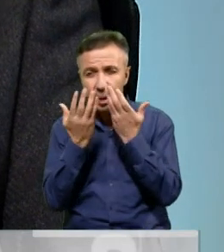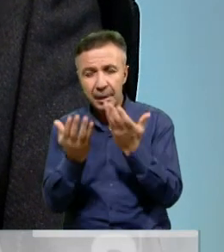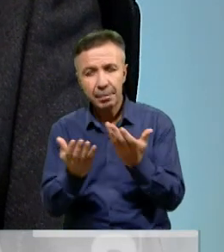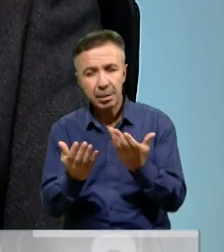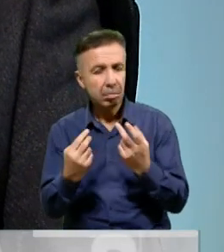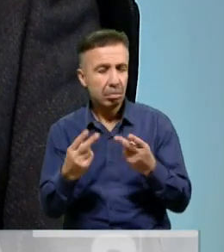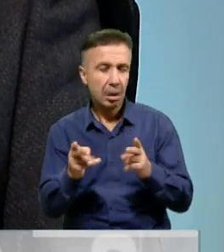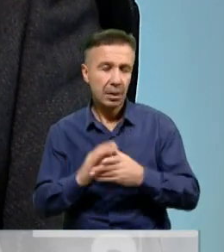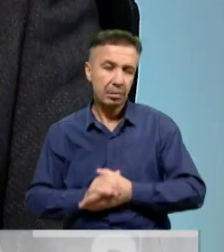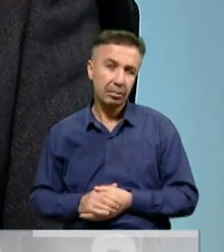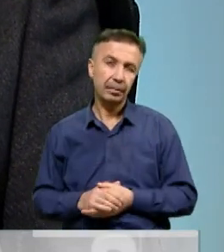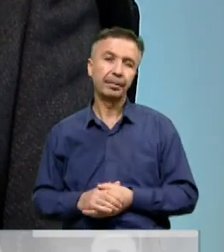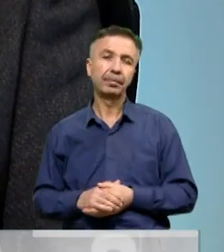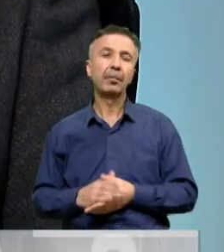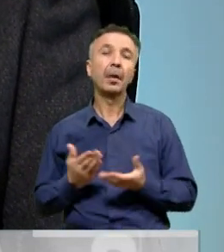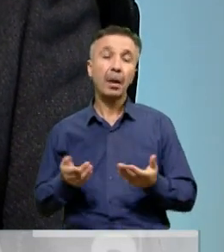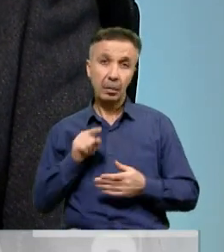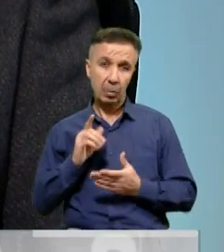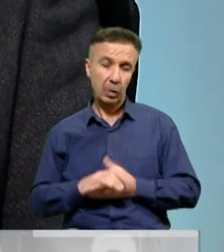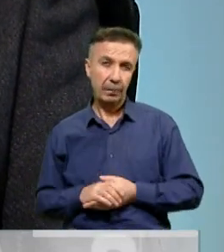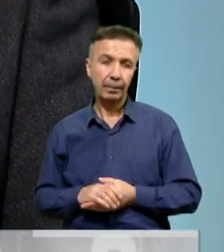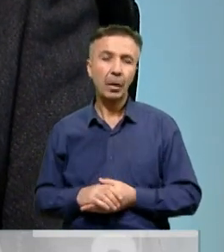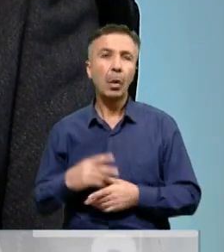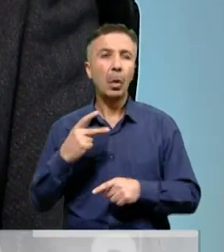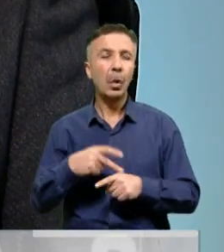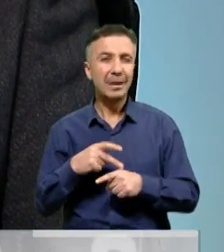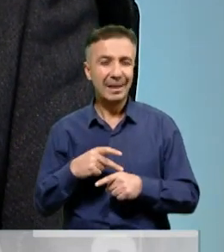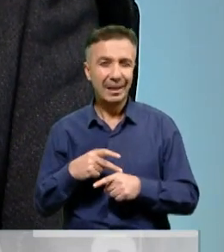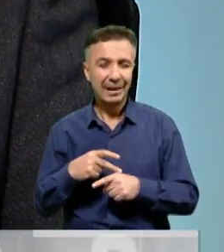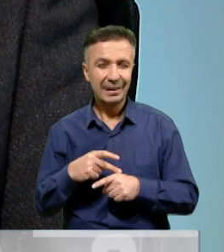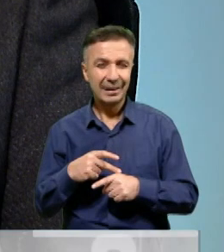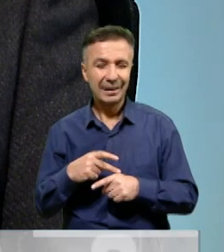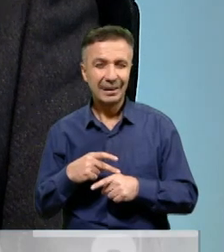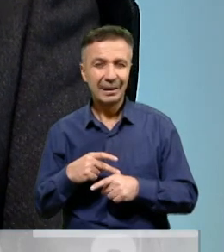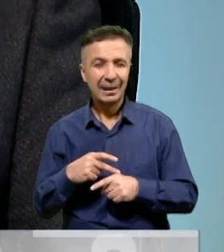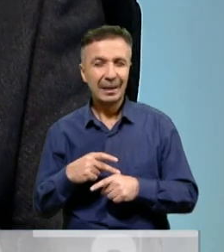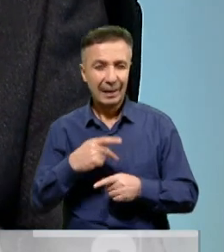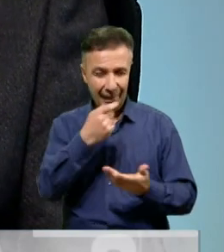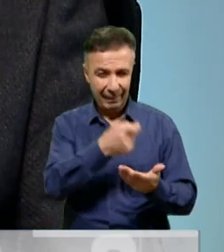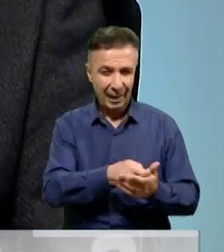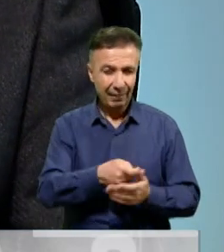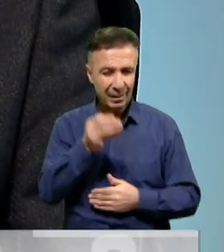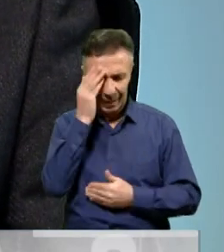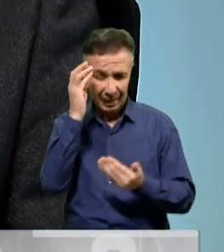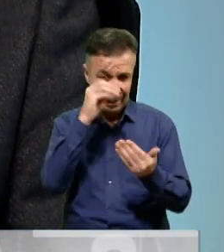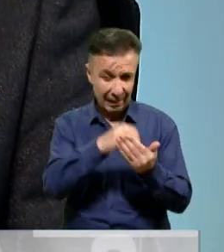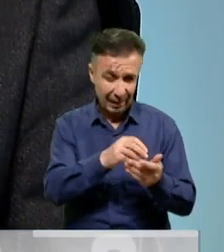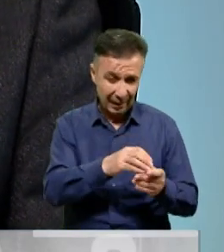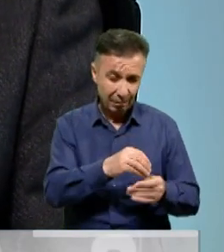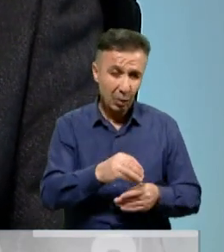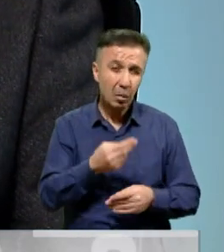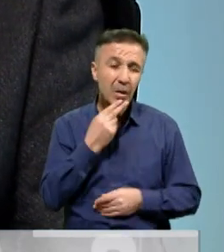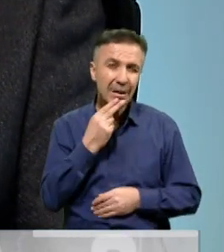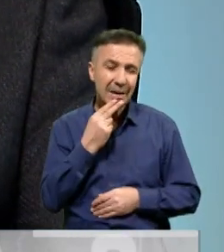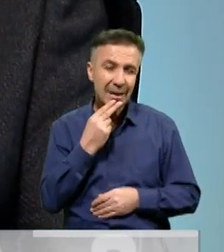ikram edebilir. Tabii burada o zekatı ve sadakayı fıtrı veren bu